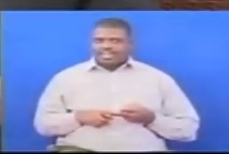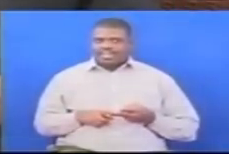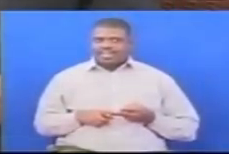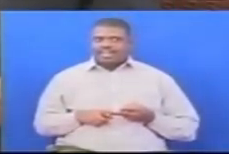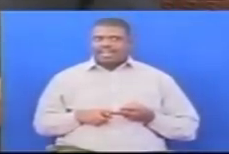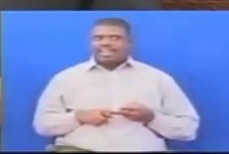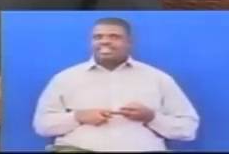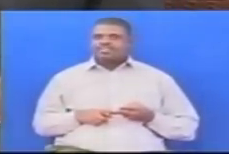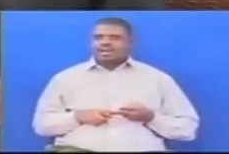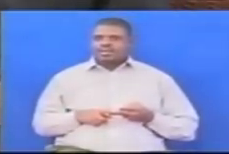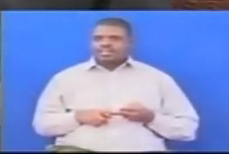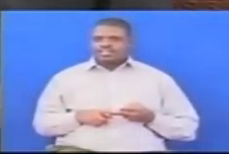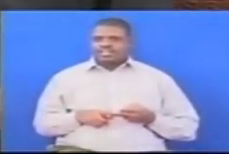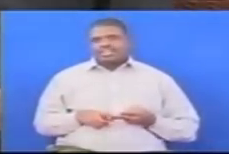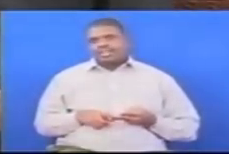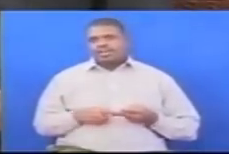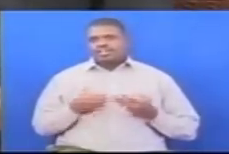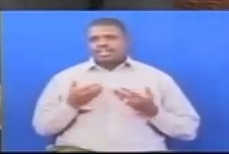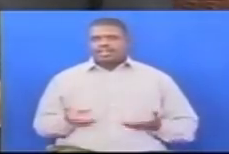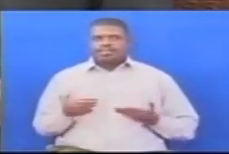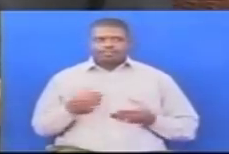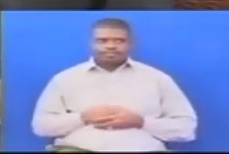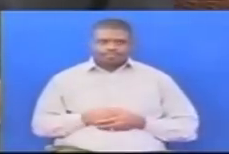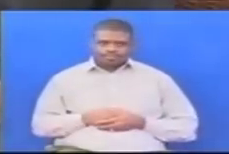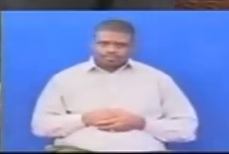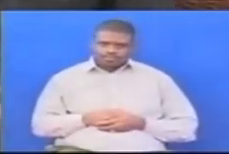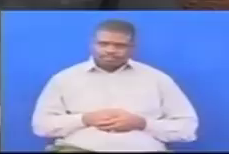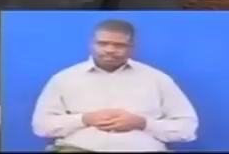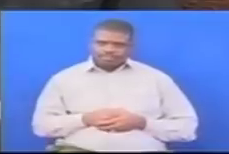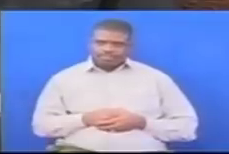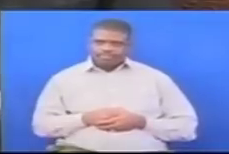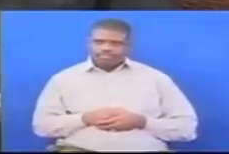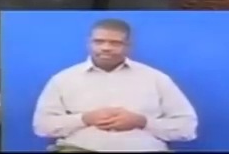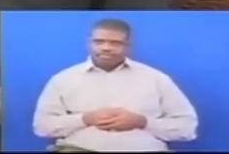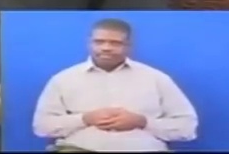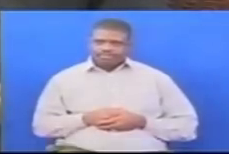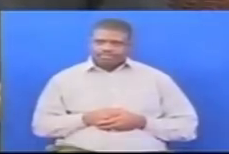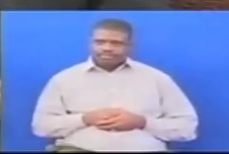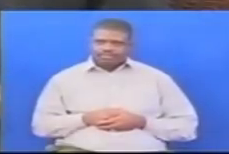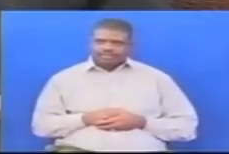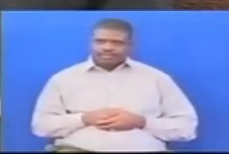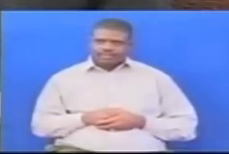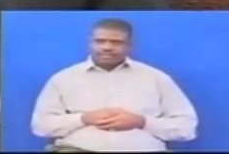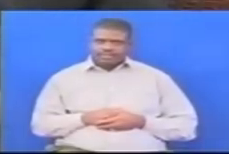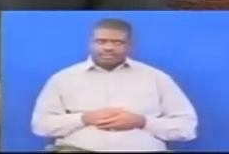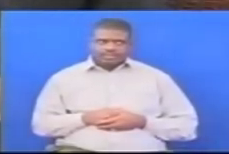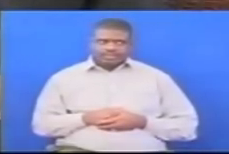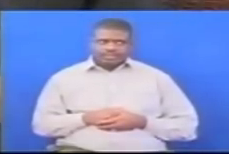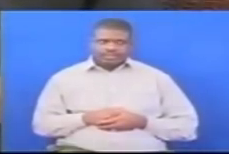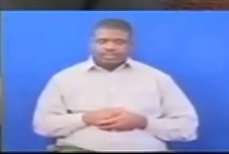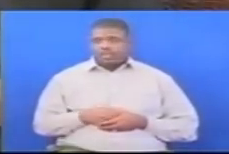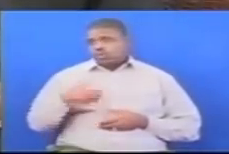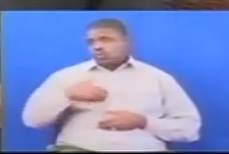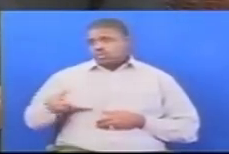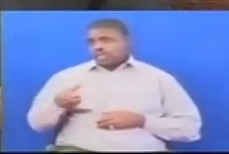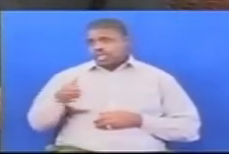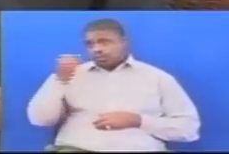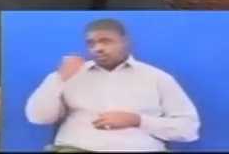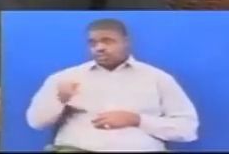inategemewa na kilimo, inategemewa na afya, inategemewa na viwanda na kila kitu. Kwa hiyo ni wizara ambayo inahitaji